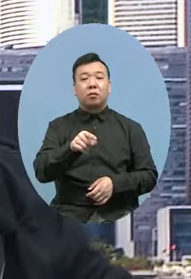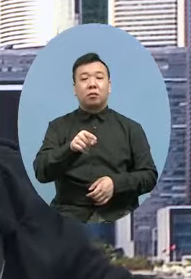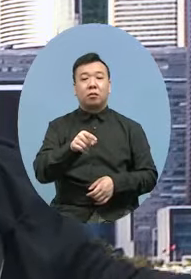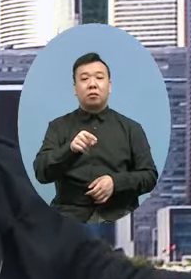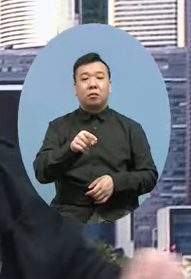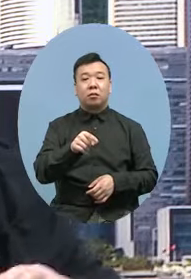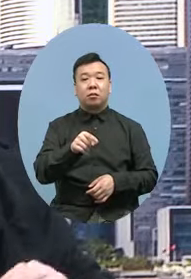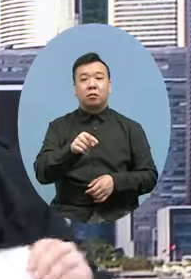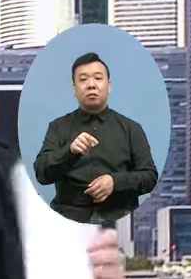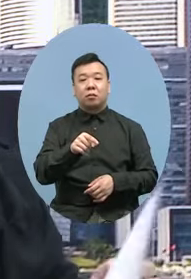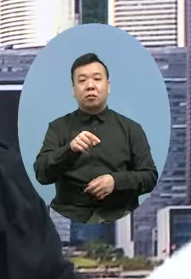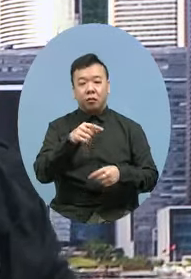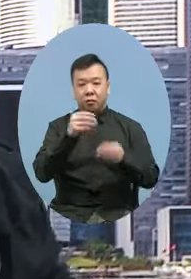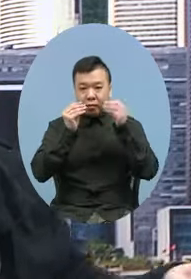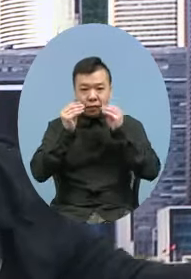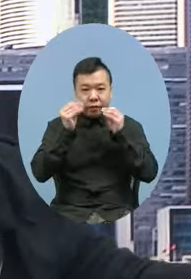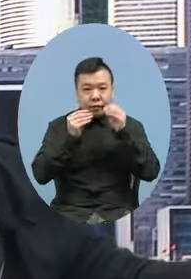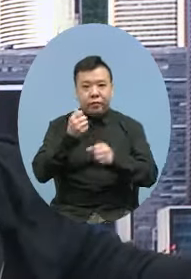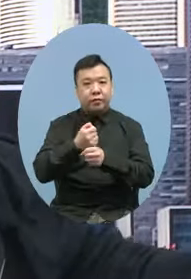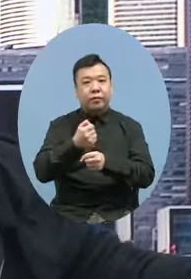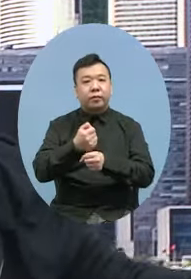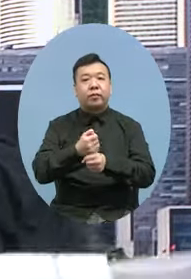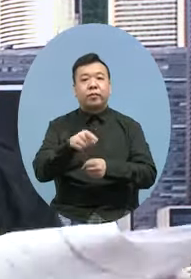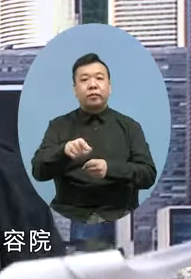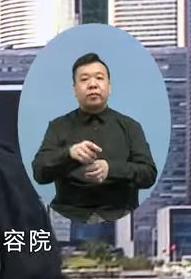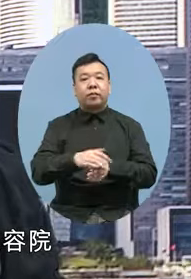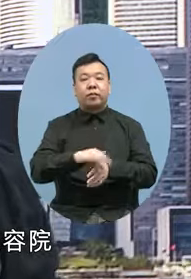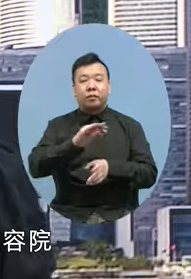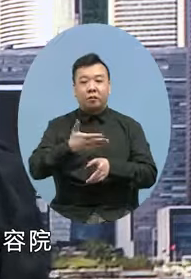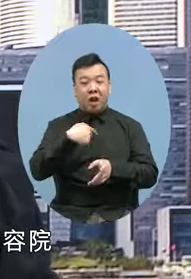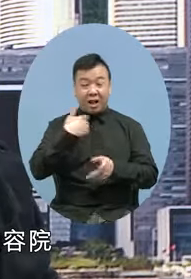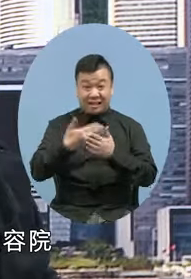佢係喺一個美容院做嘢嘅，咁